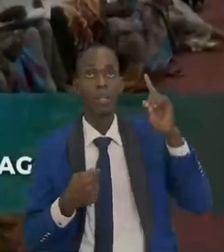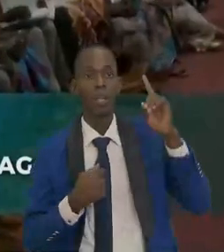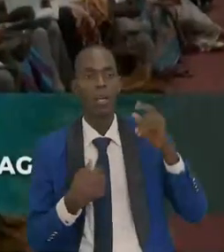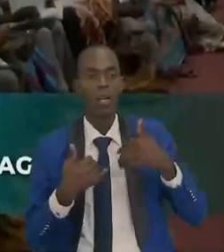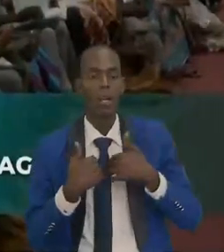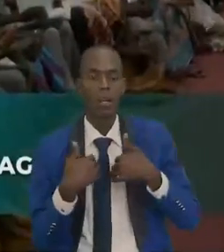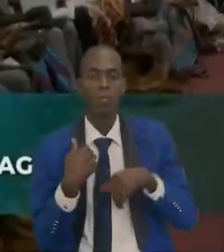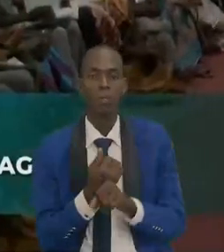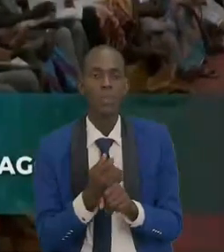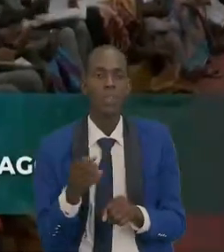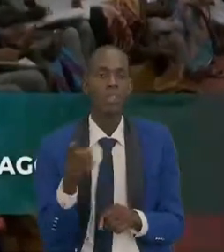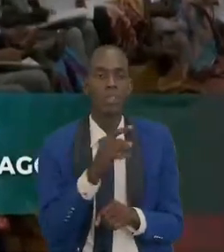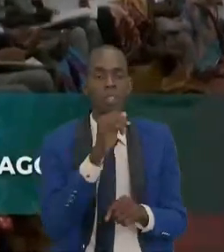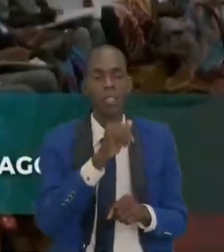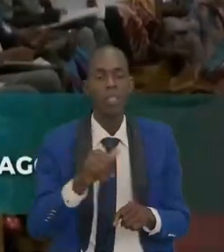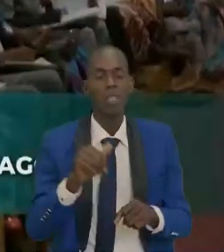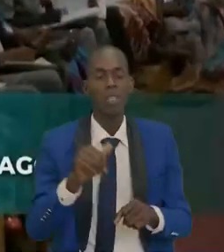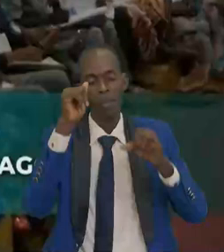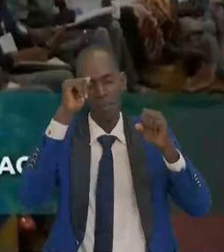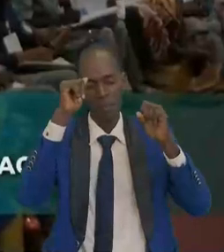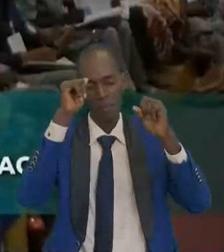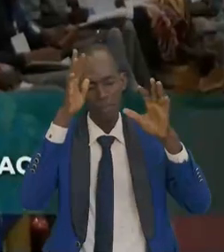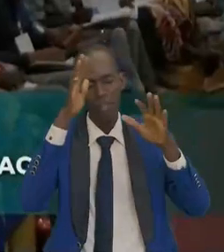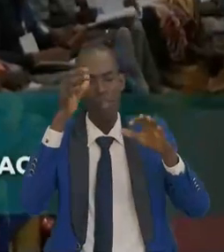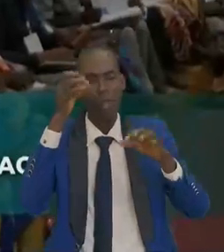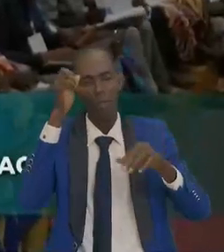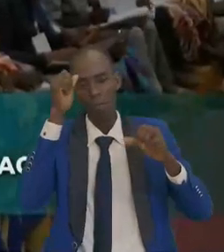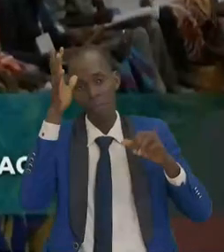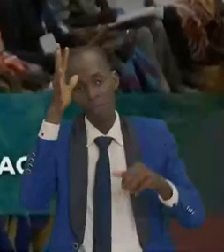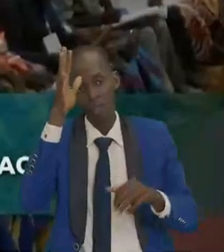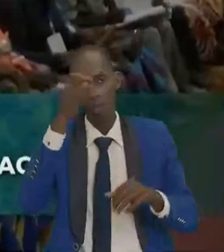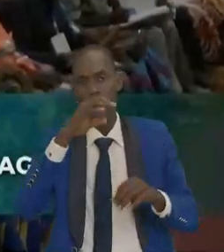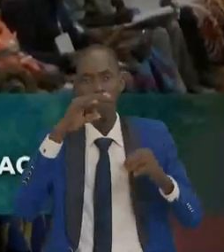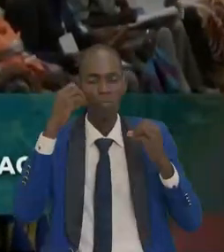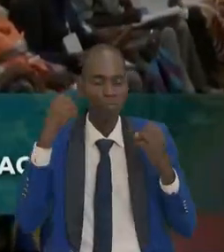j'étais établi père d'un grand nombre de nations.